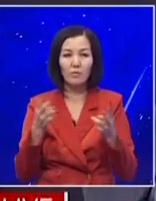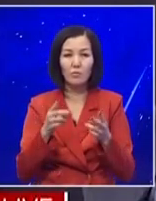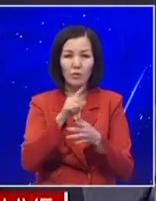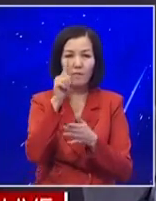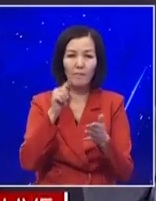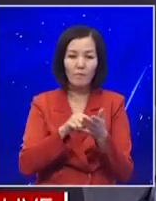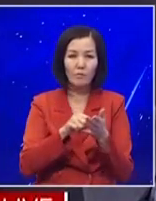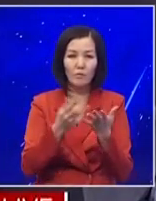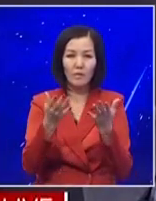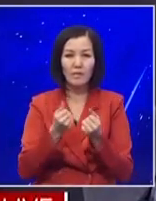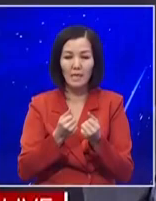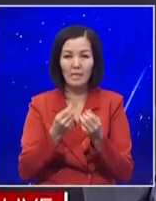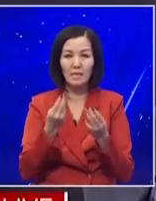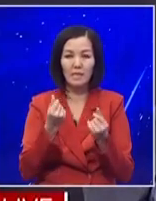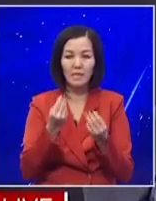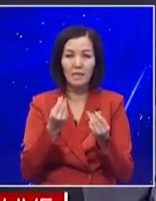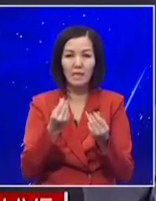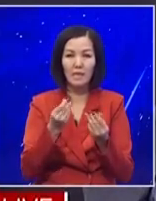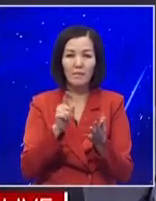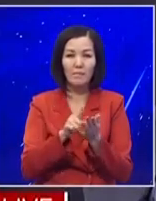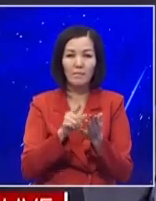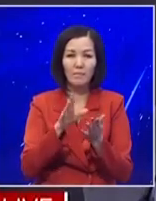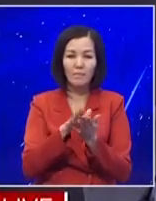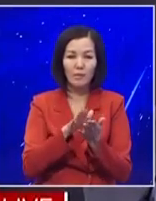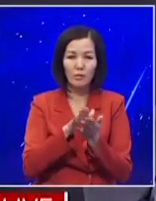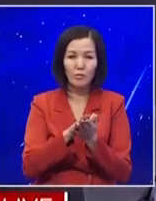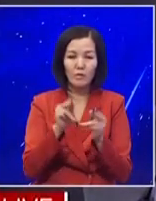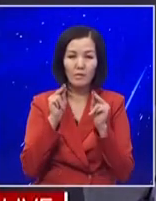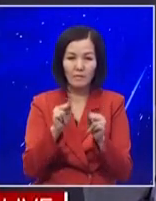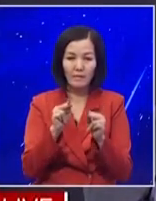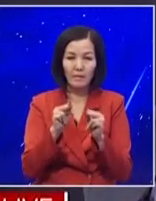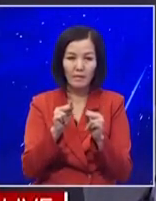вопросу изъятия пенсионных накоплений с учетом действительности